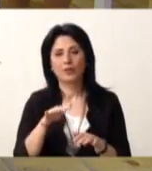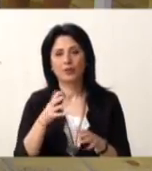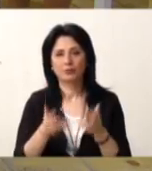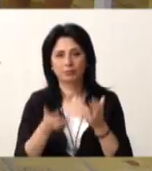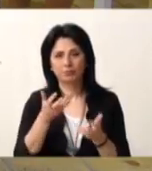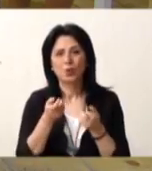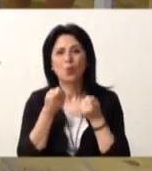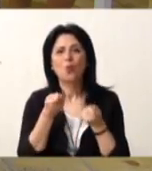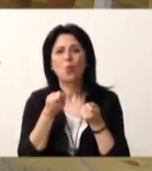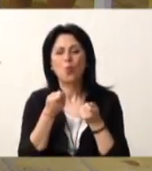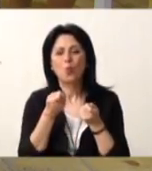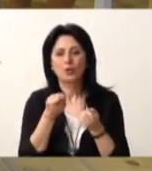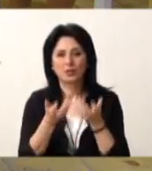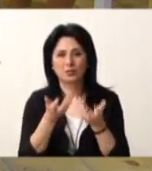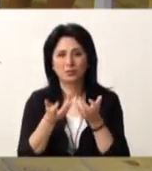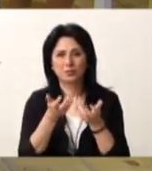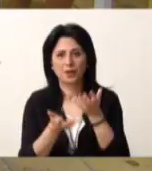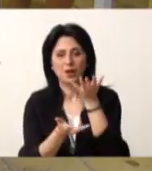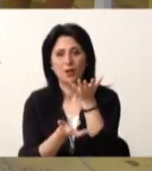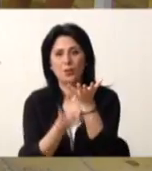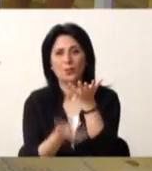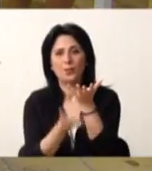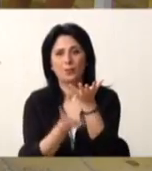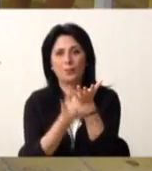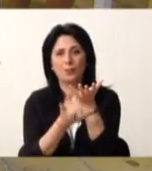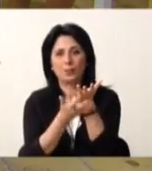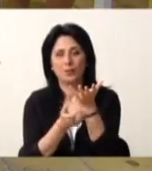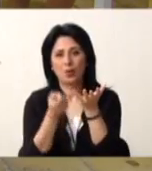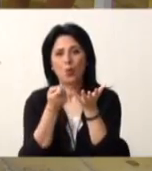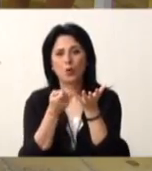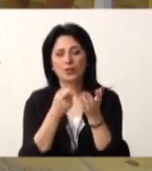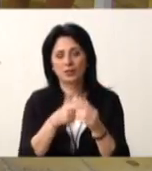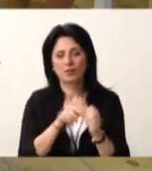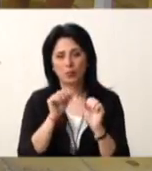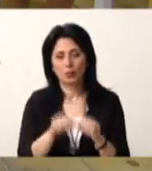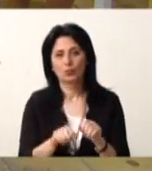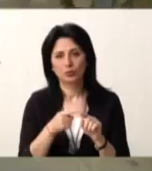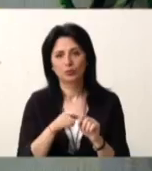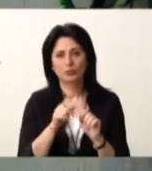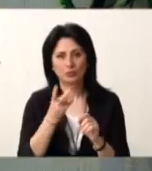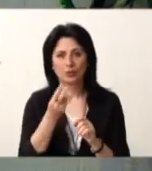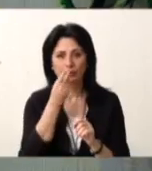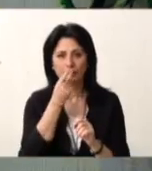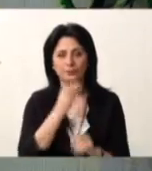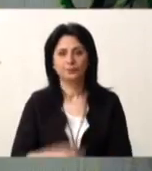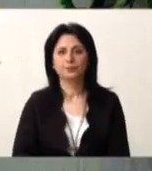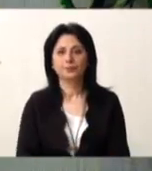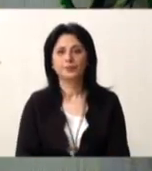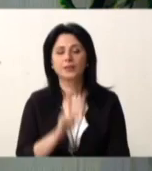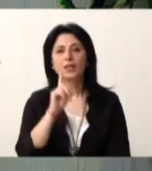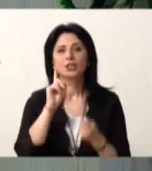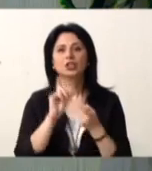დამუშავებული ორთქლზე, ეგრეთ წოდებული ალდენტე მდგომარეობაში, ოდნავ ხრაშუნა, მაგრამ თერმულად დამუშავებული მიზანშეწონილია.